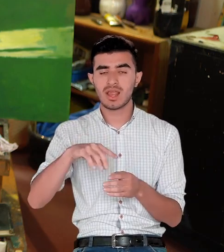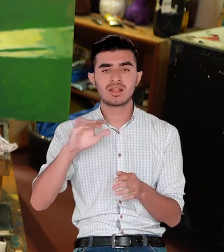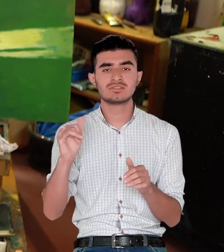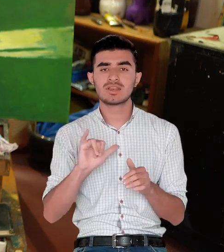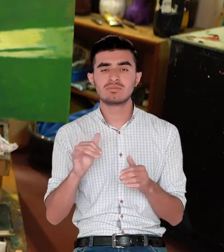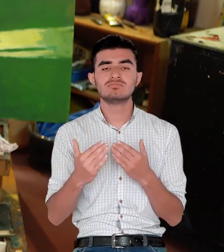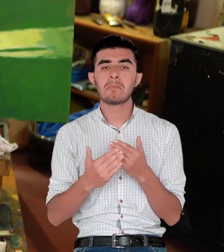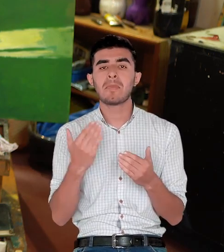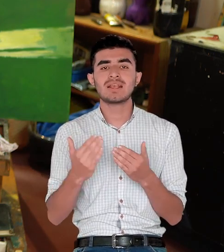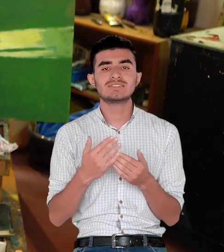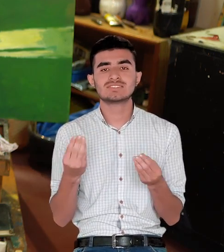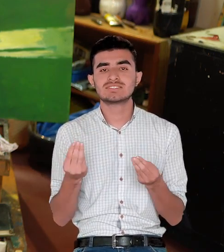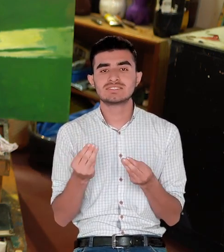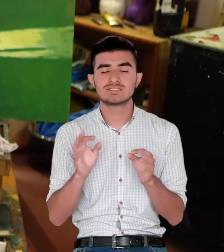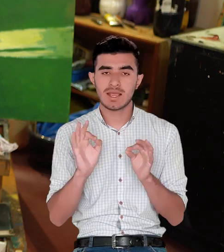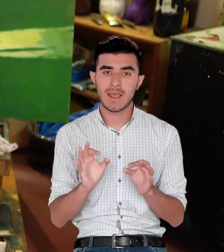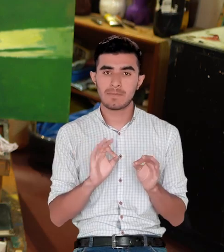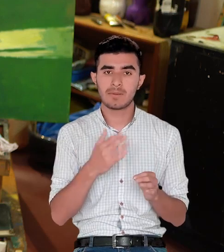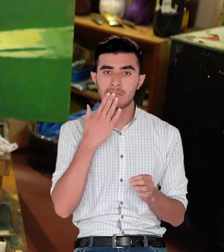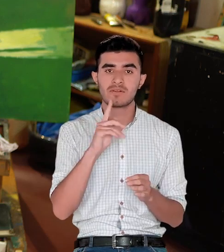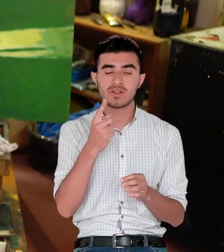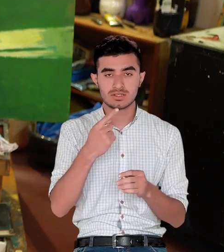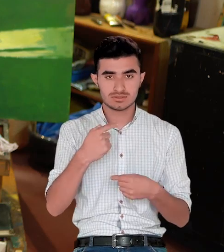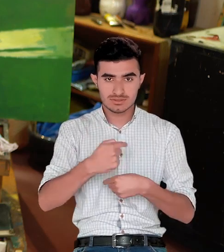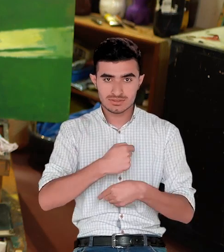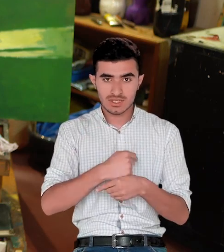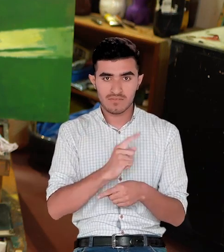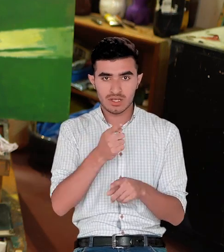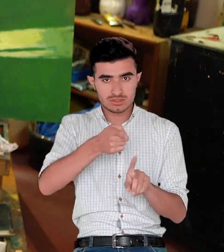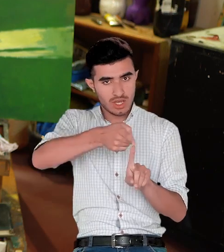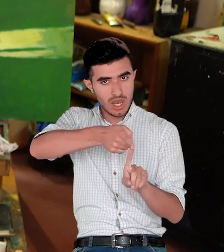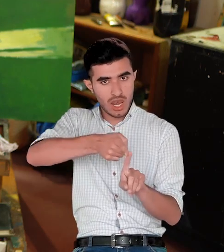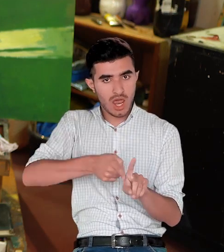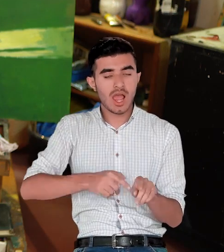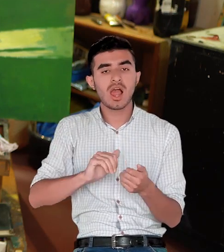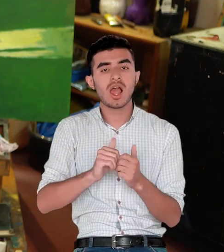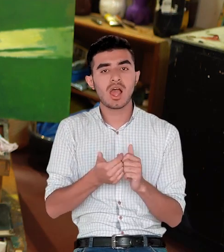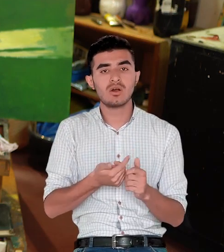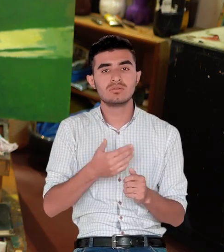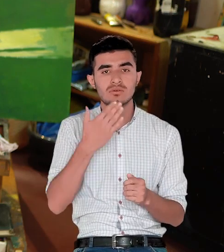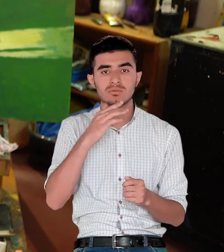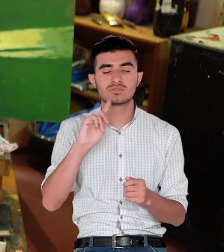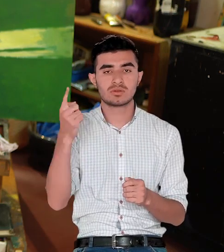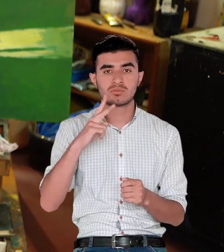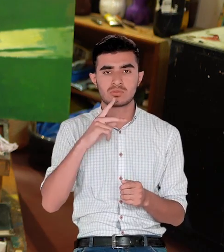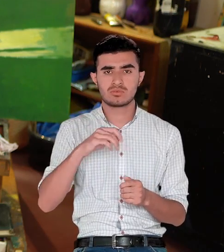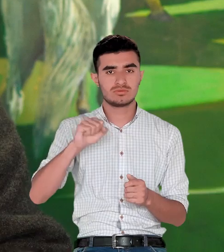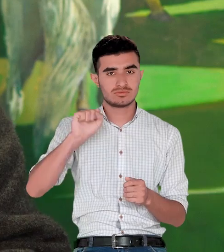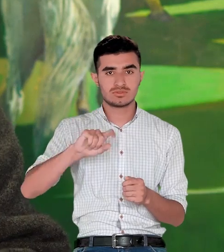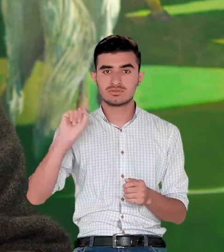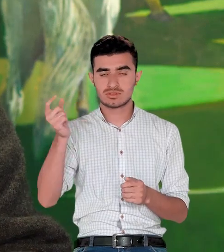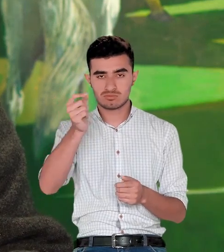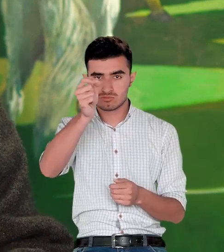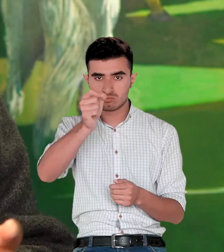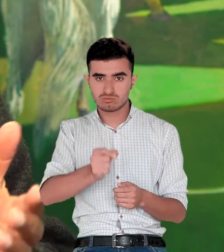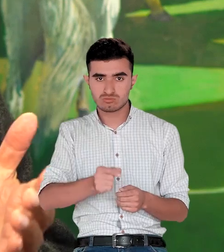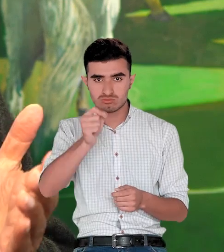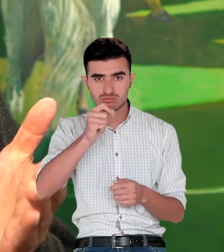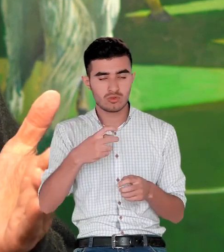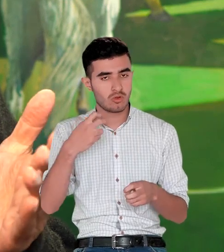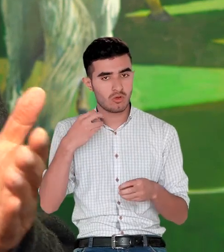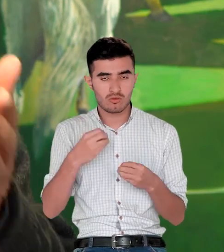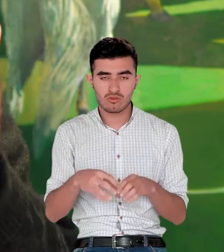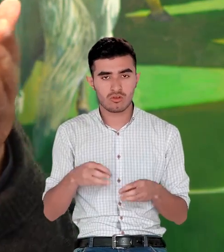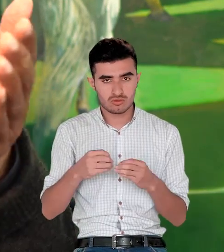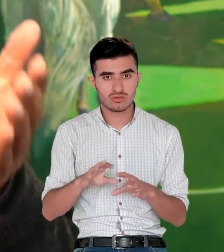واقعی لائن کسی کو نہیں لگانی آتی. بڑے سے بڑا آدمی جو ہے وہ ایسے ایسے ایسے کر کے لائنیں لگاتے ہیں. اس کے بعد انہوں نے کہا